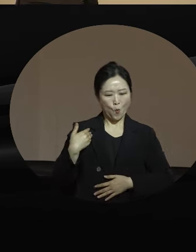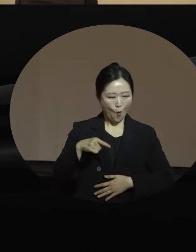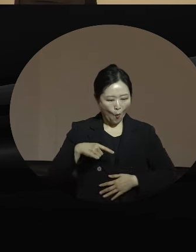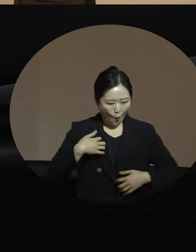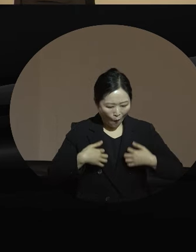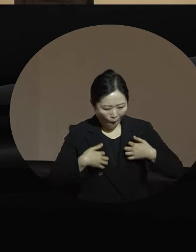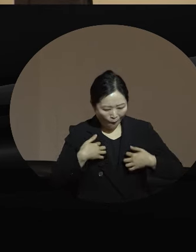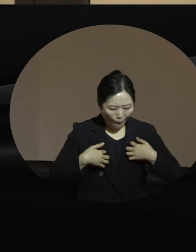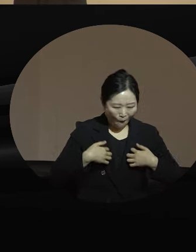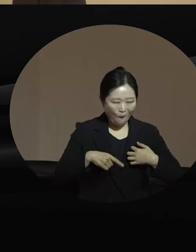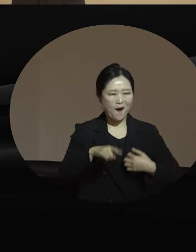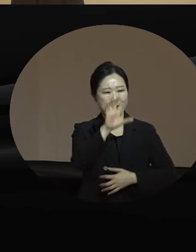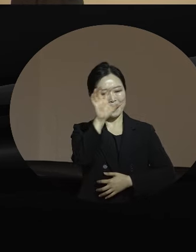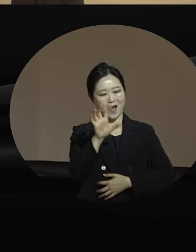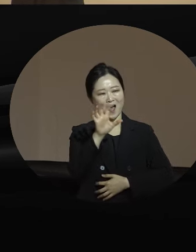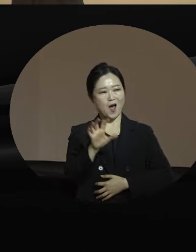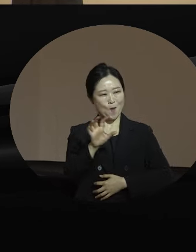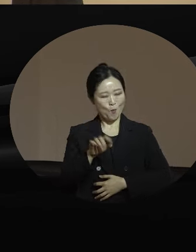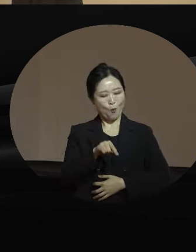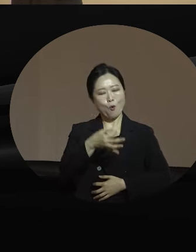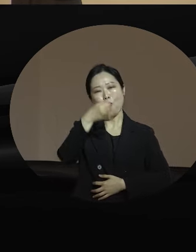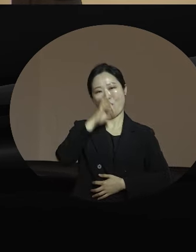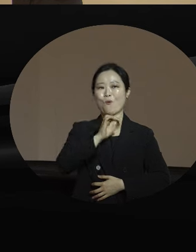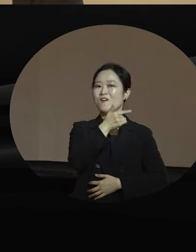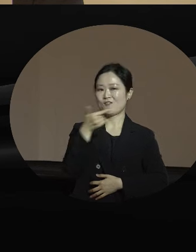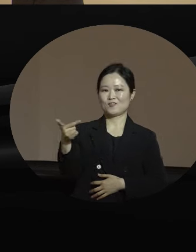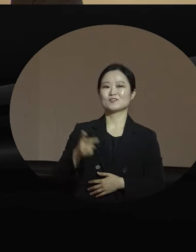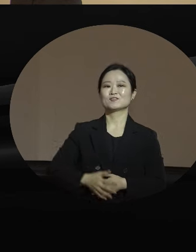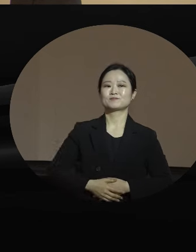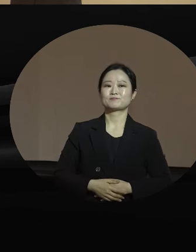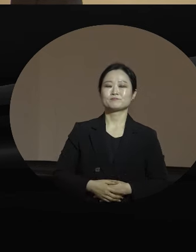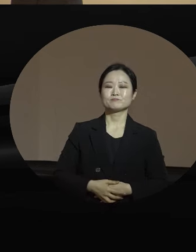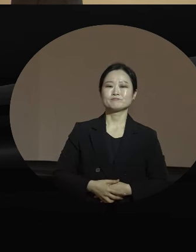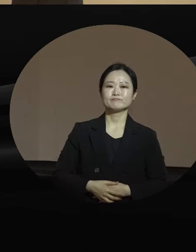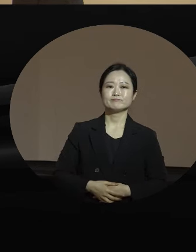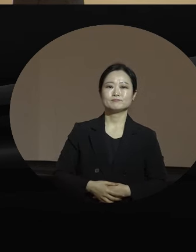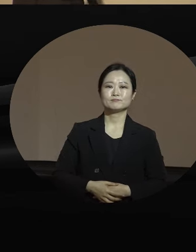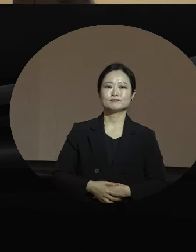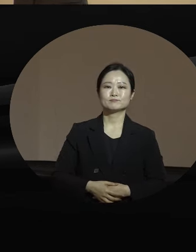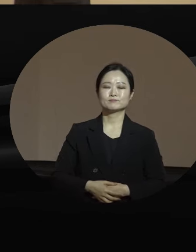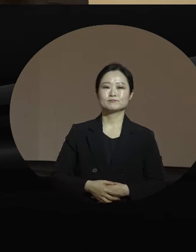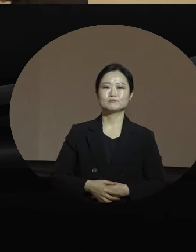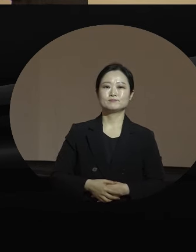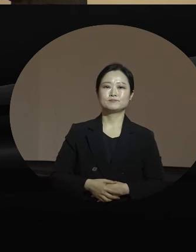반복을 계속했을 때 뇌는 훨씬 더 효과적으로 반응해요. 흥미를 잃지 않는다는 뜻이에요.